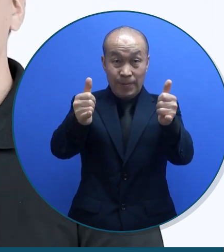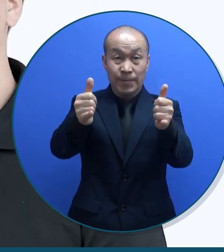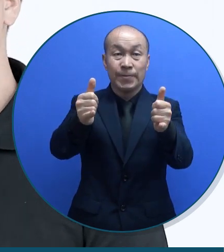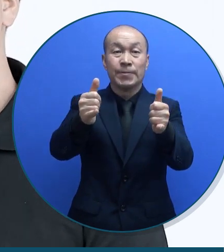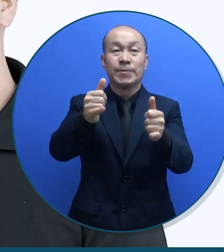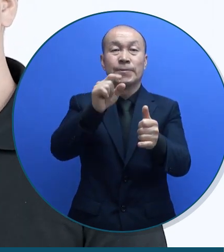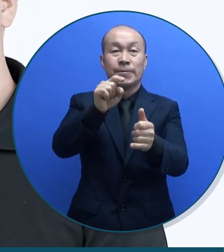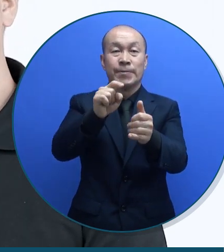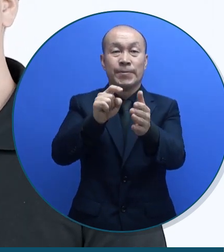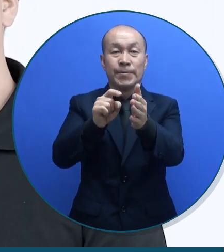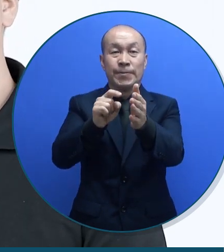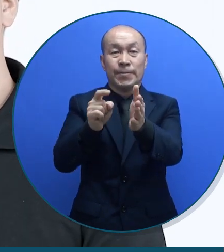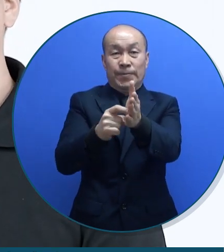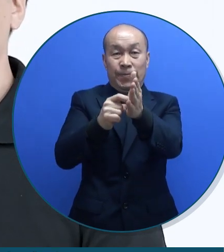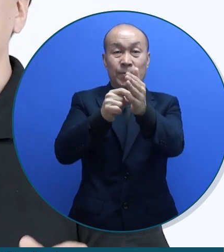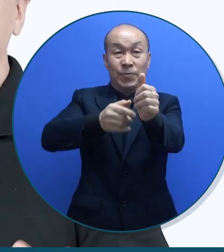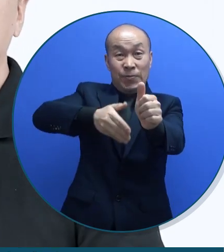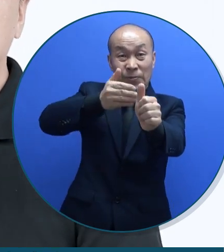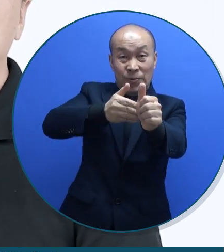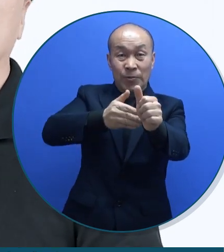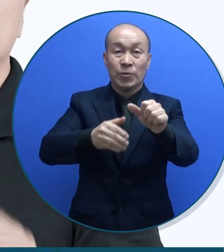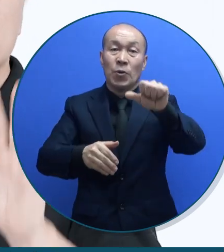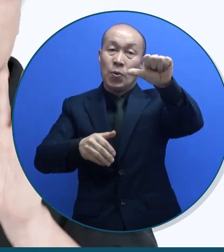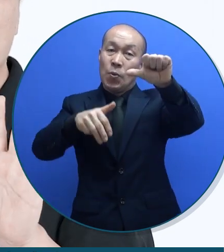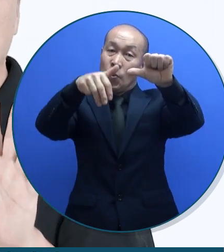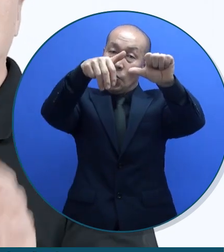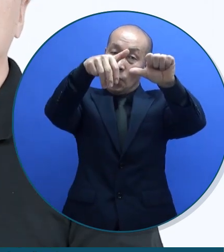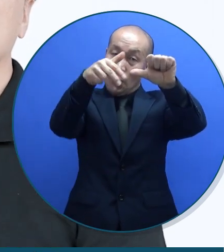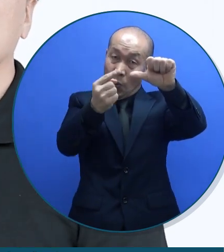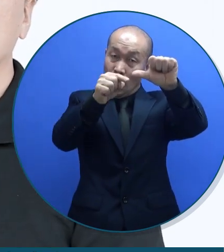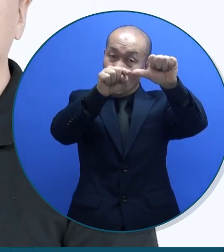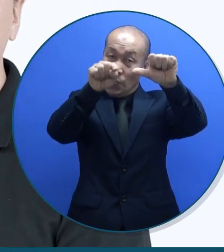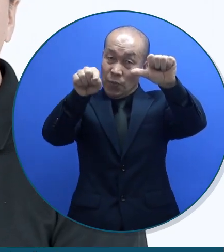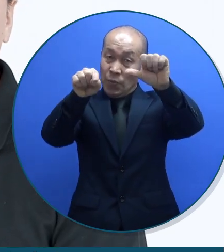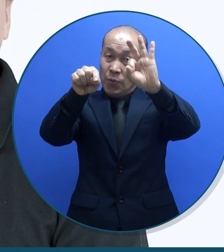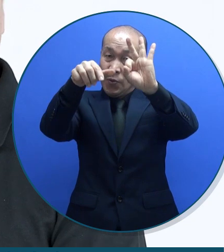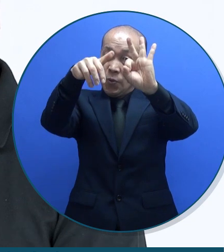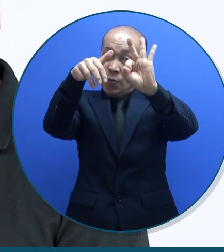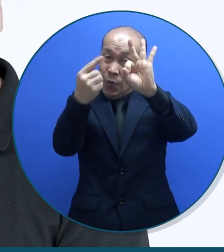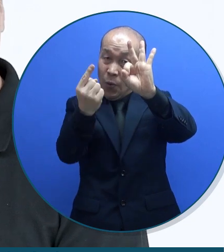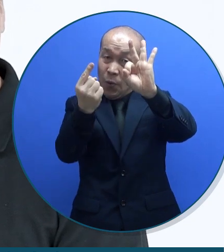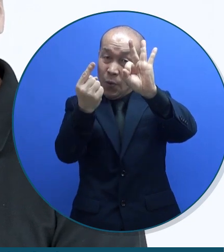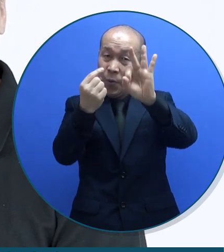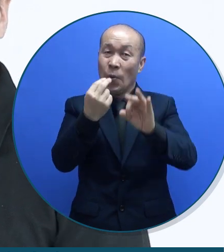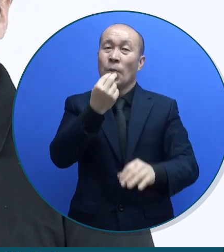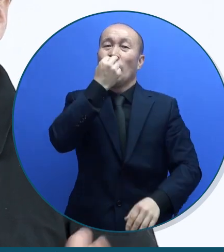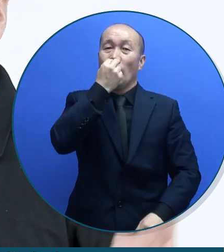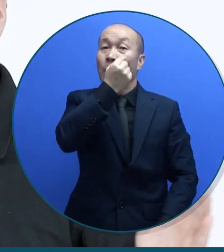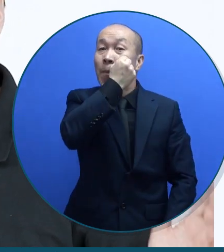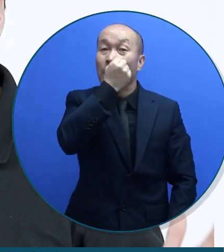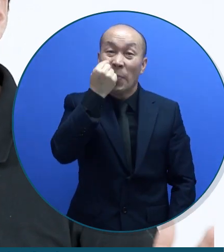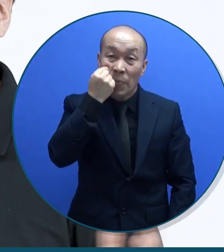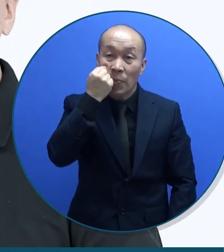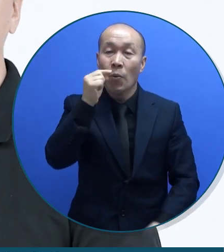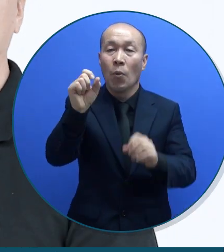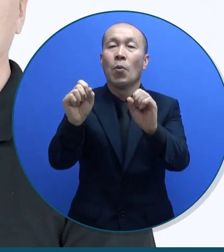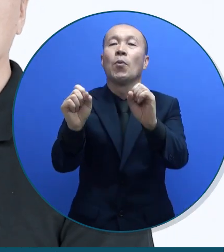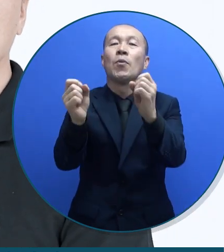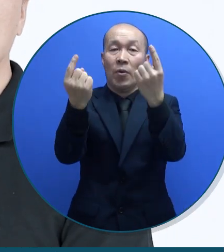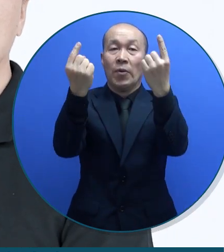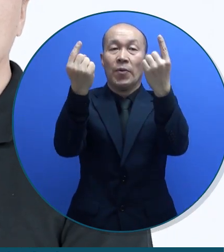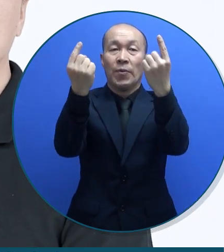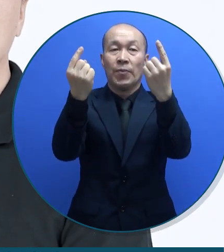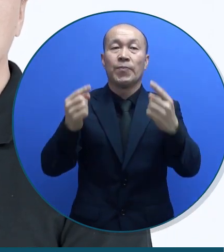깨워보고 구조 요청을 하며 5에서 10초간 호흡을 확인하는 것까지 모두